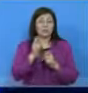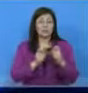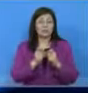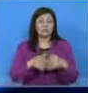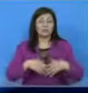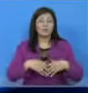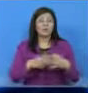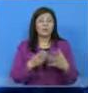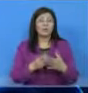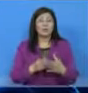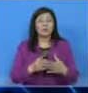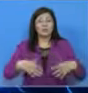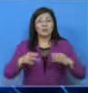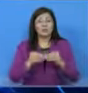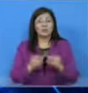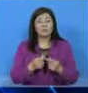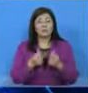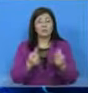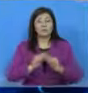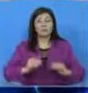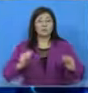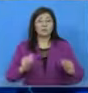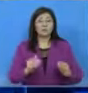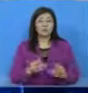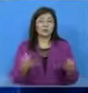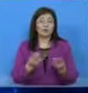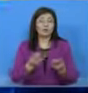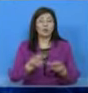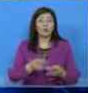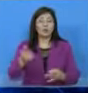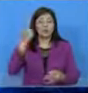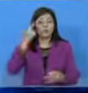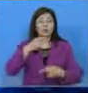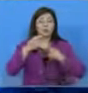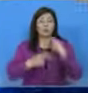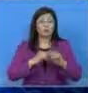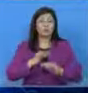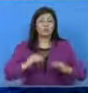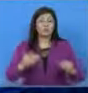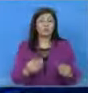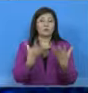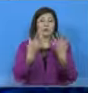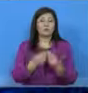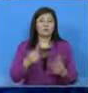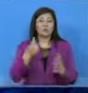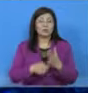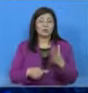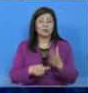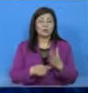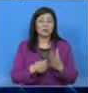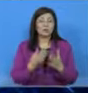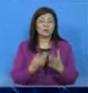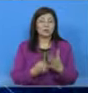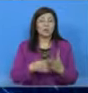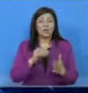сказываются и на ребенке, поэтому прежде чем развестись, супругам советуют лучше подумать о будущем. На сегодняшний день по области создано 6632